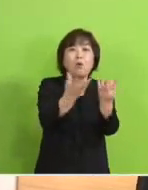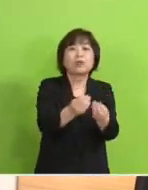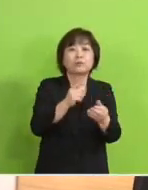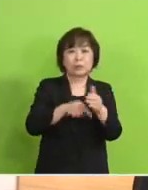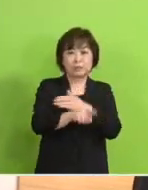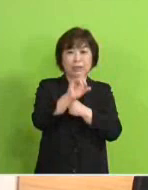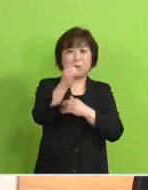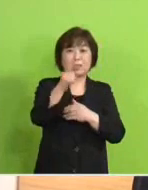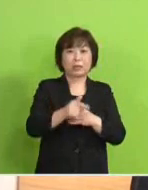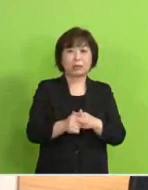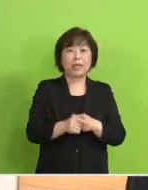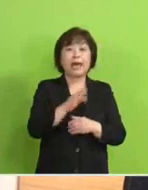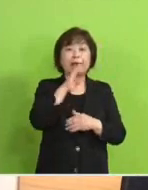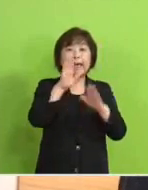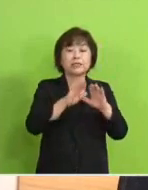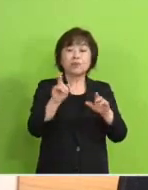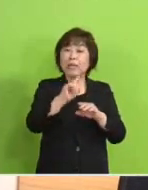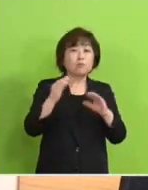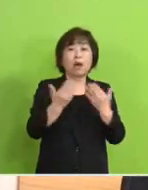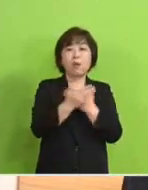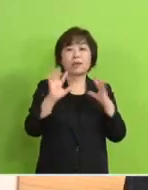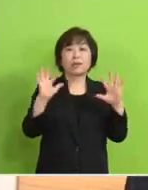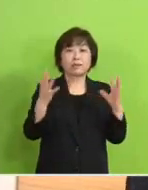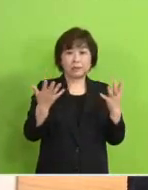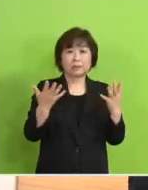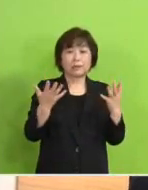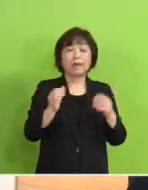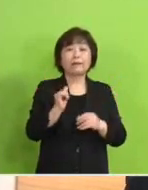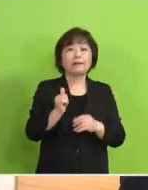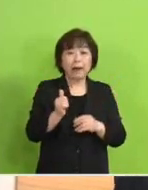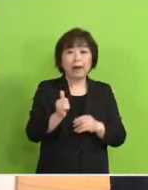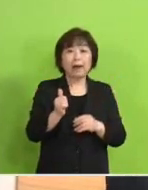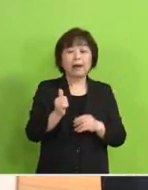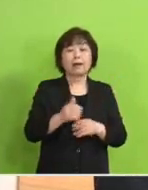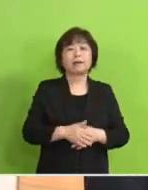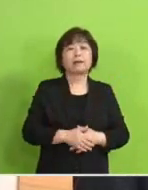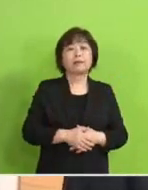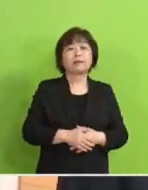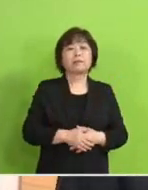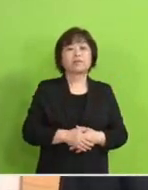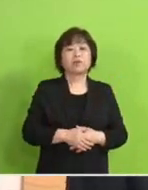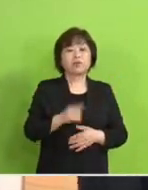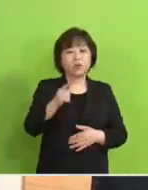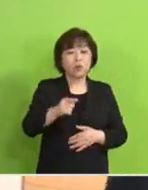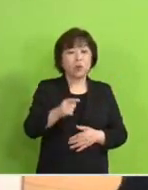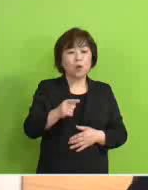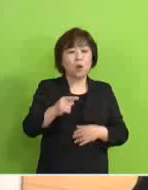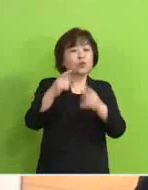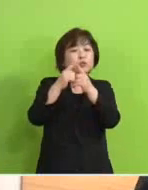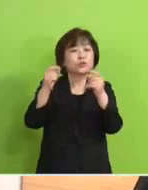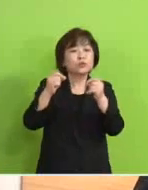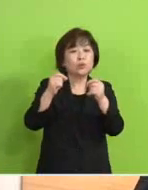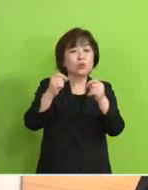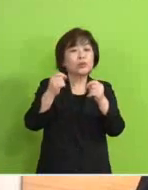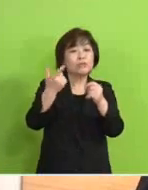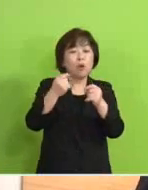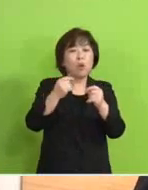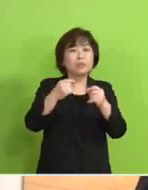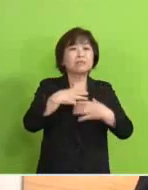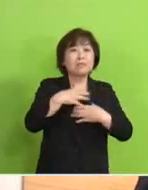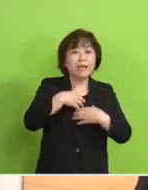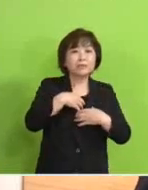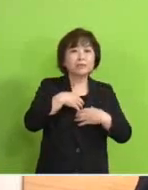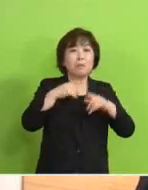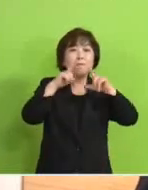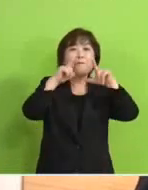ない、それはもう現実は何も変わりません。ただし、その国も心配しているという